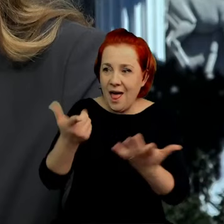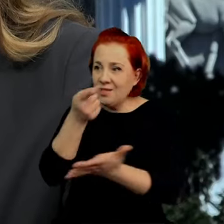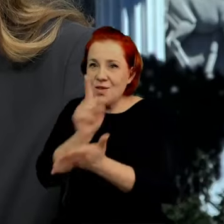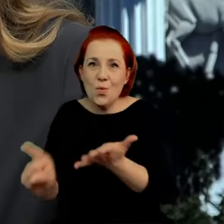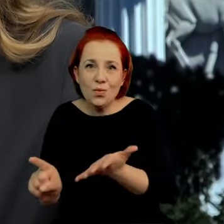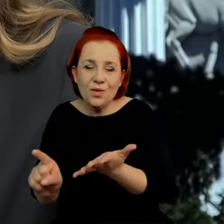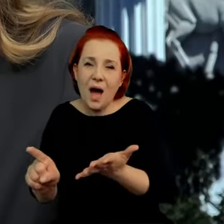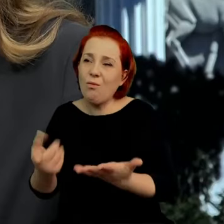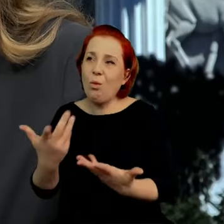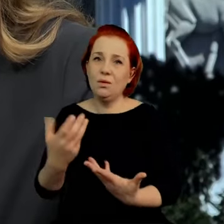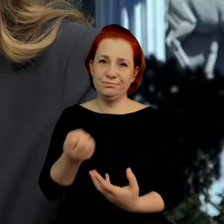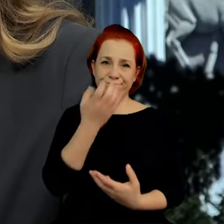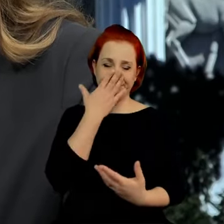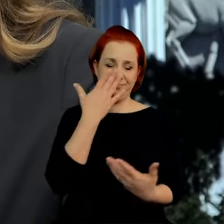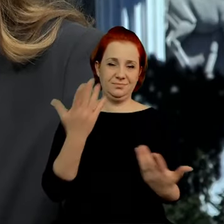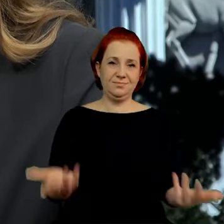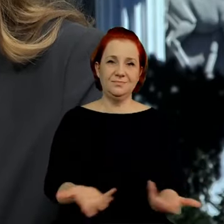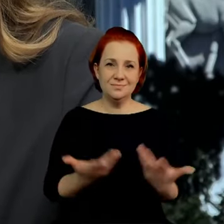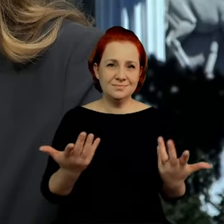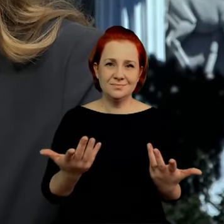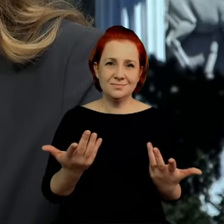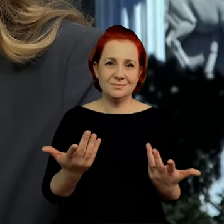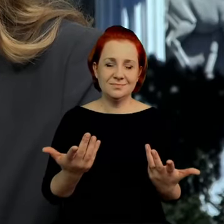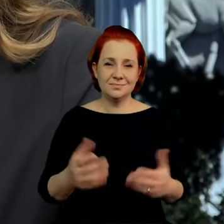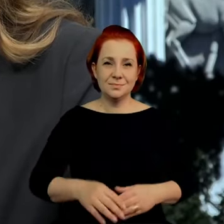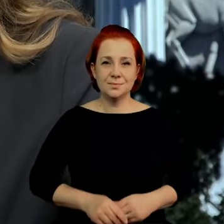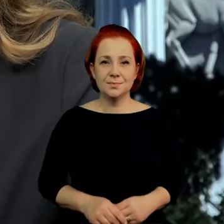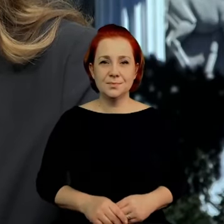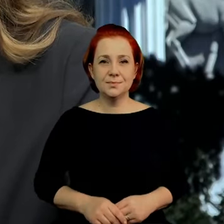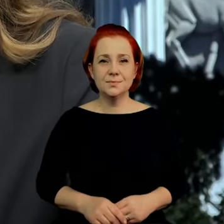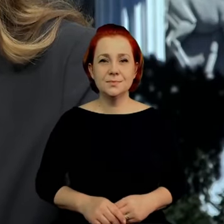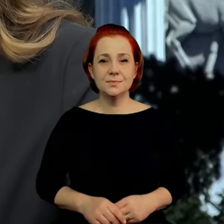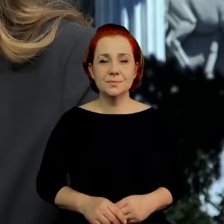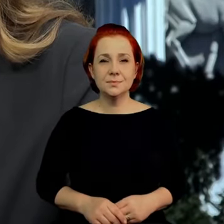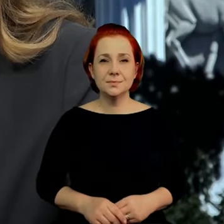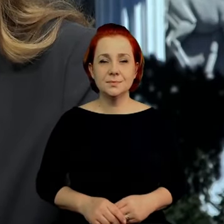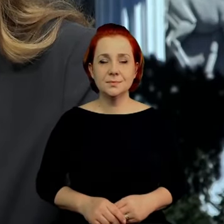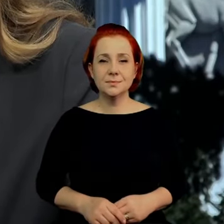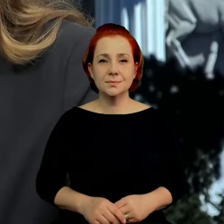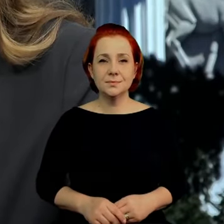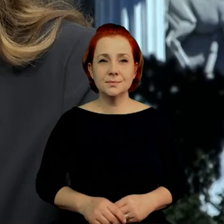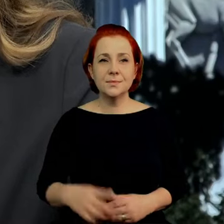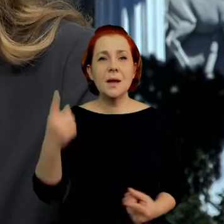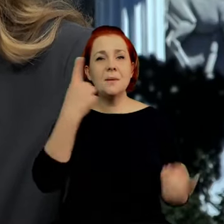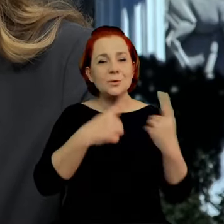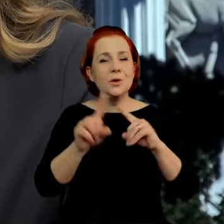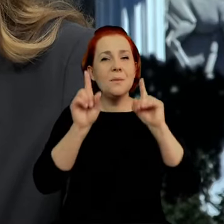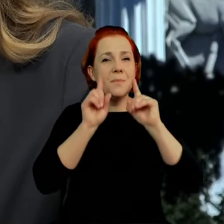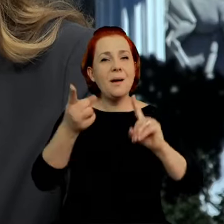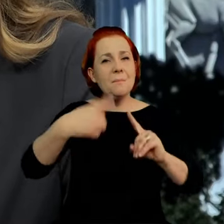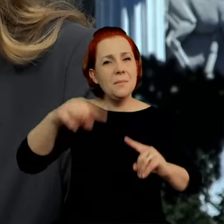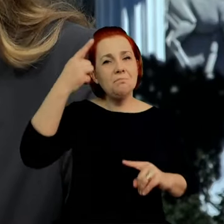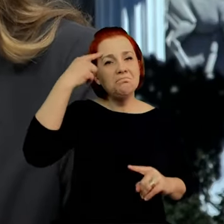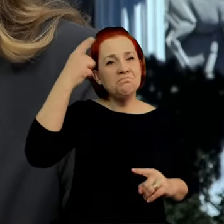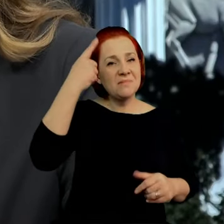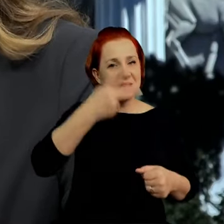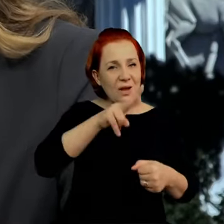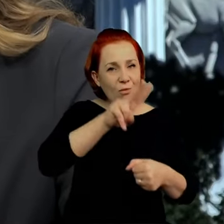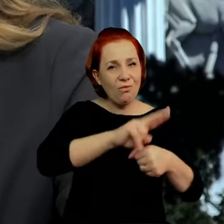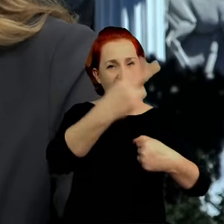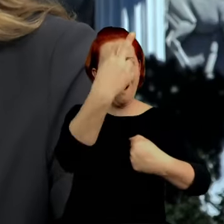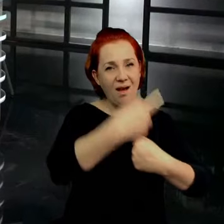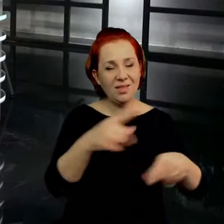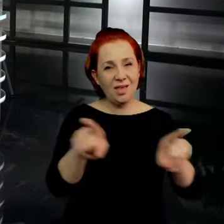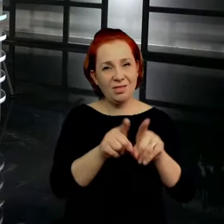Ten zawód był o wiele większy niż znaczenie tego głosowania. Ja myślę, że rzeczywiście jest tęsknota za zaufaniem, tęsknota za taką jednością, a to jest dobry